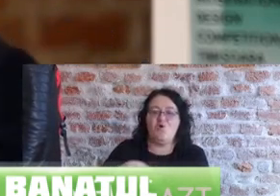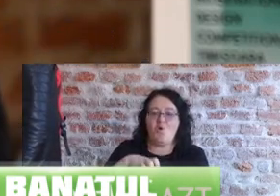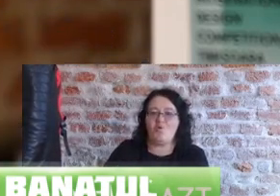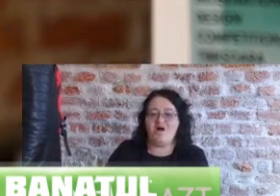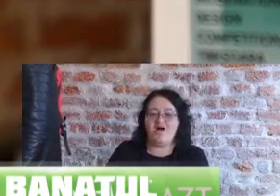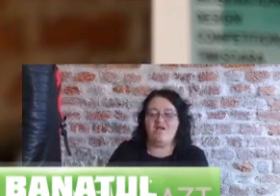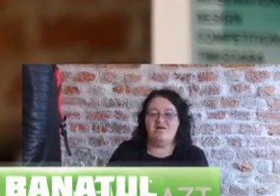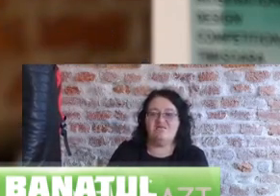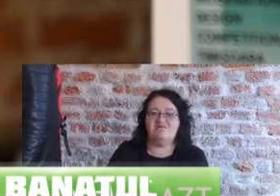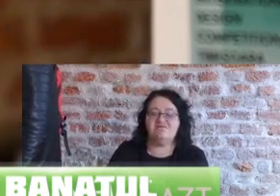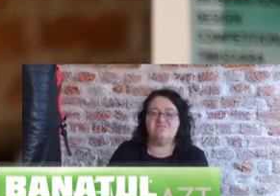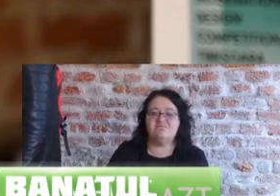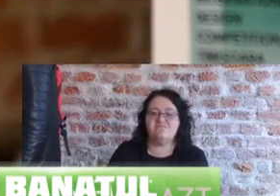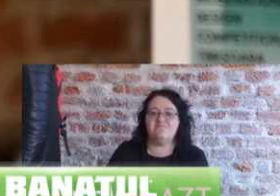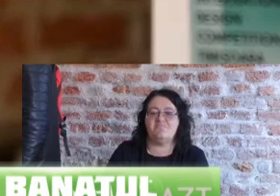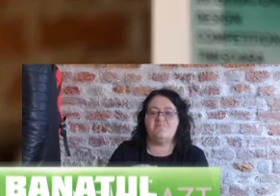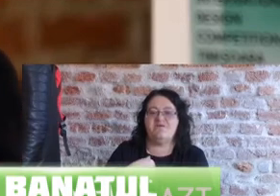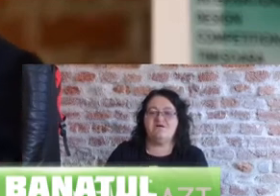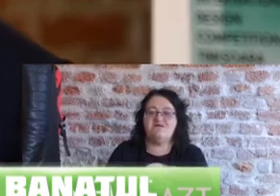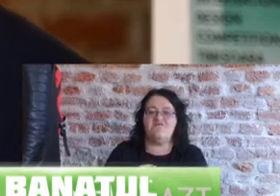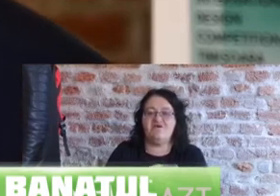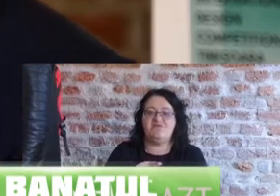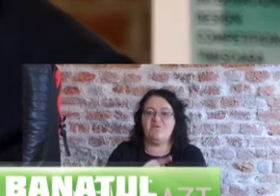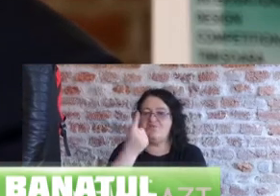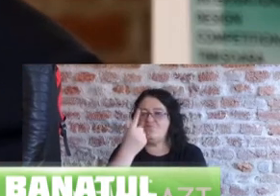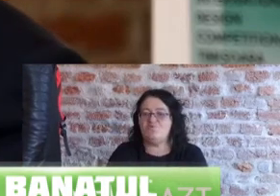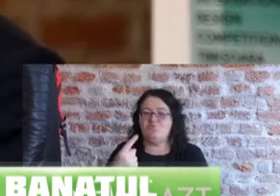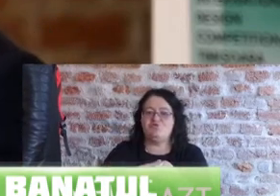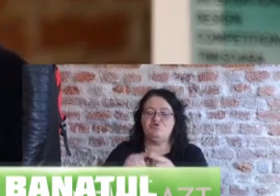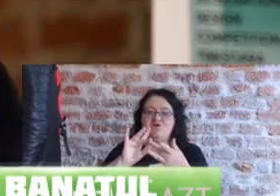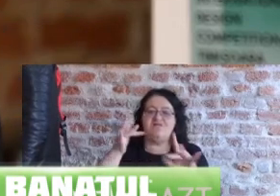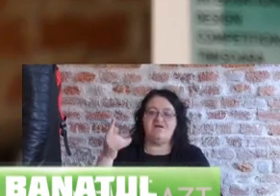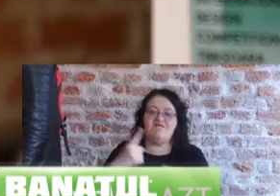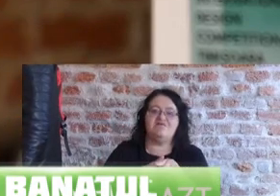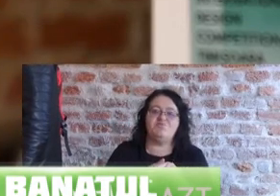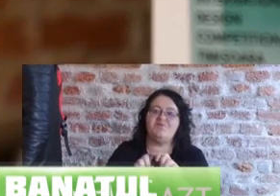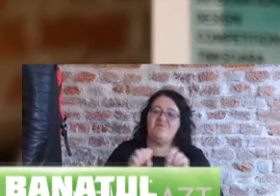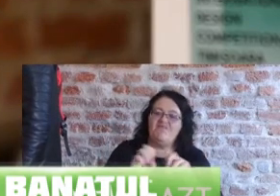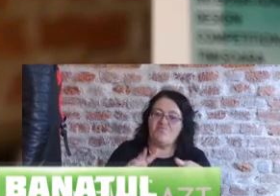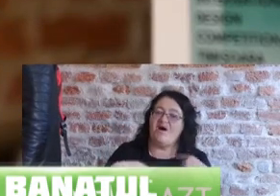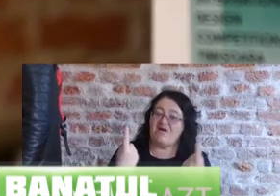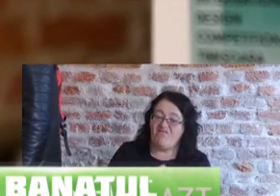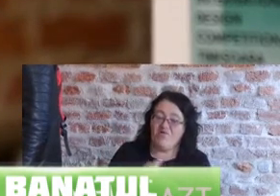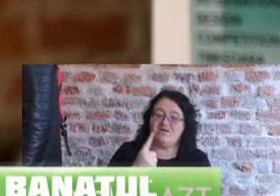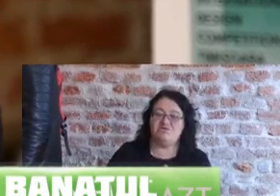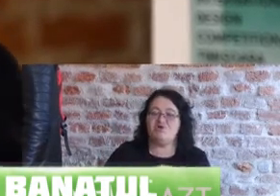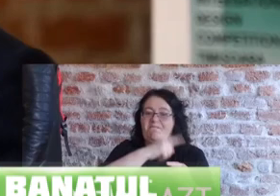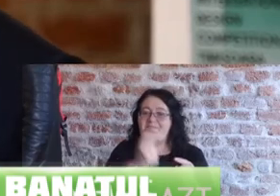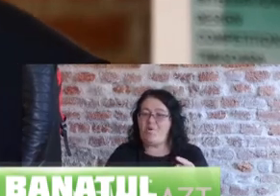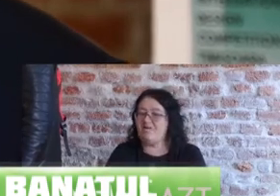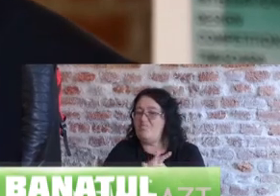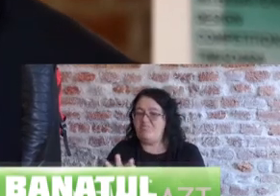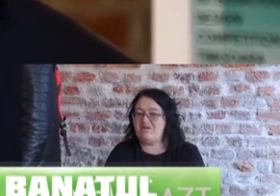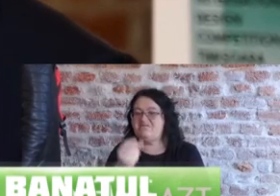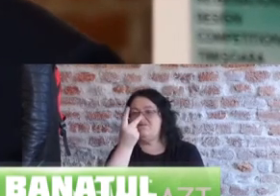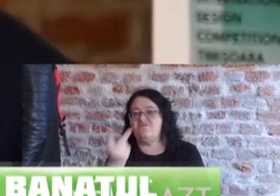locală, deci e un eveniment hibrid, cumva, e și spre informarea voastră, dar sunt și proiectanții